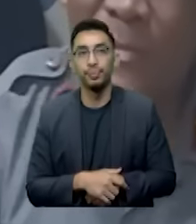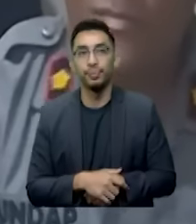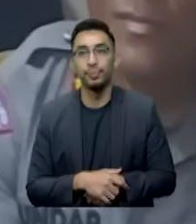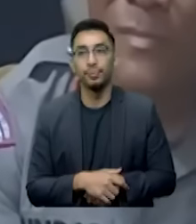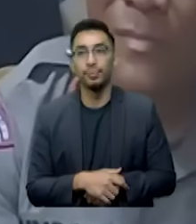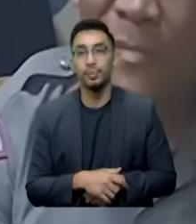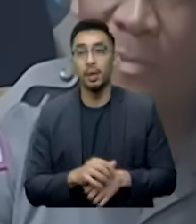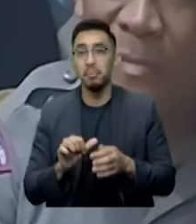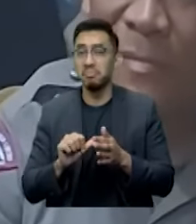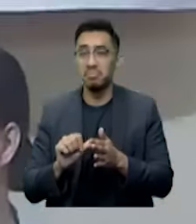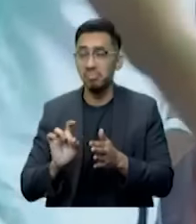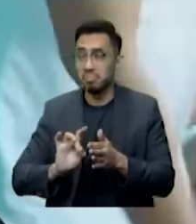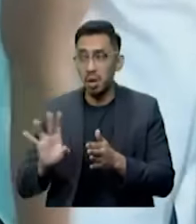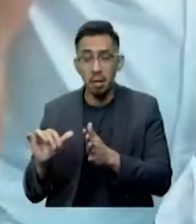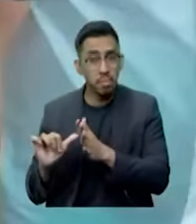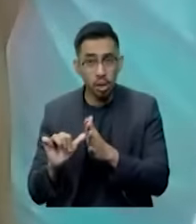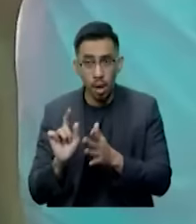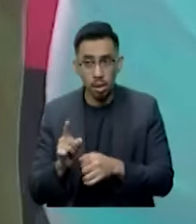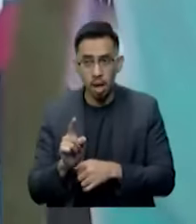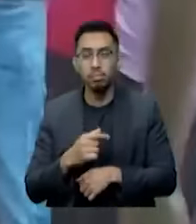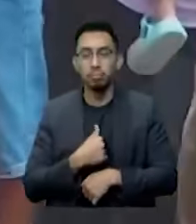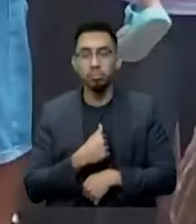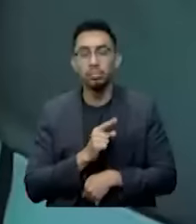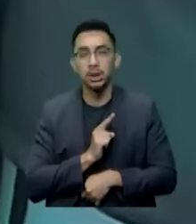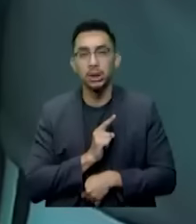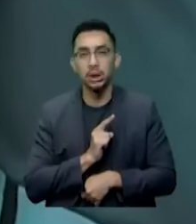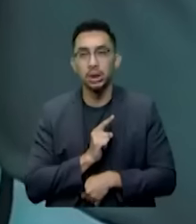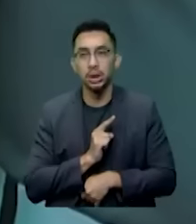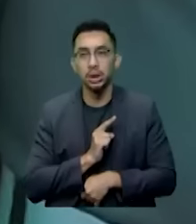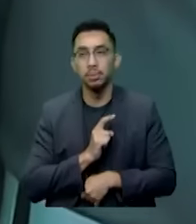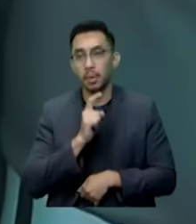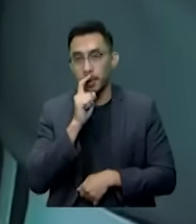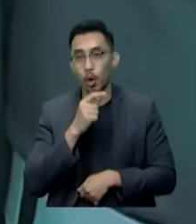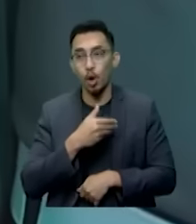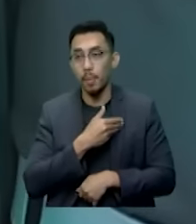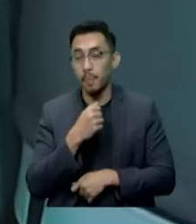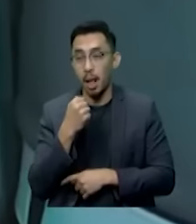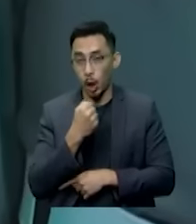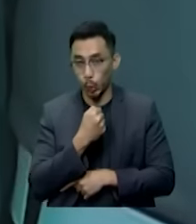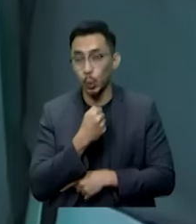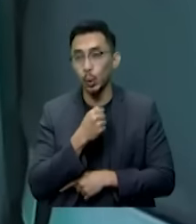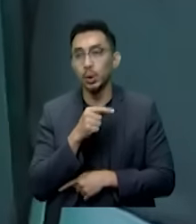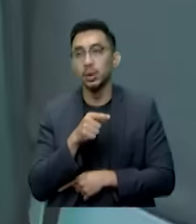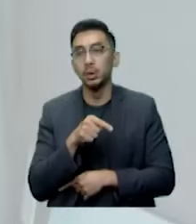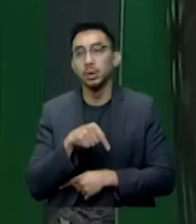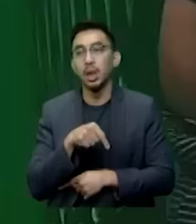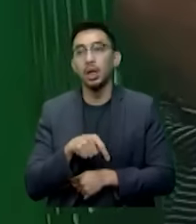lain-lain, hanya nganan sendiri. Ayah korban berharap pelaku diganjar hukuman seberat-beratnya.